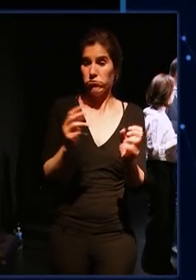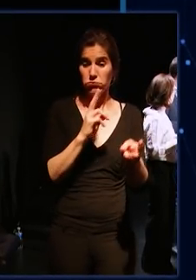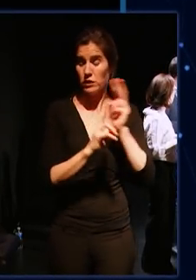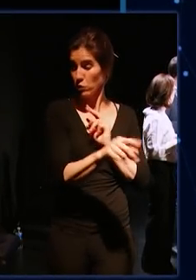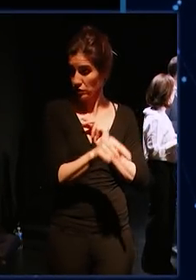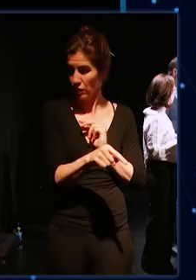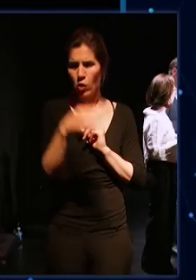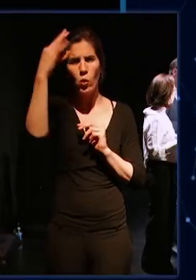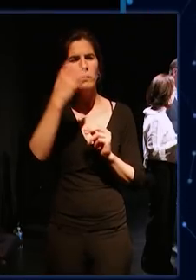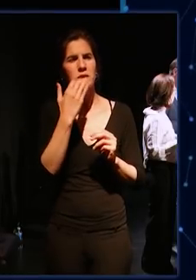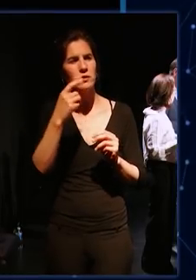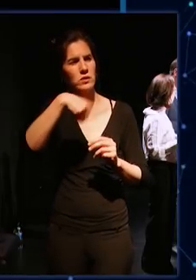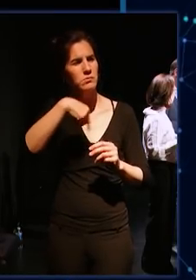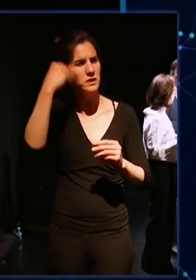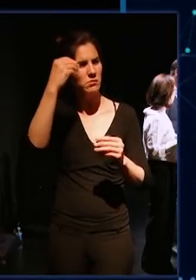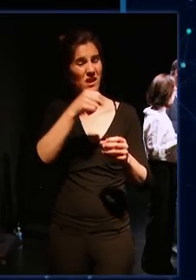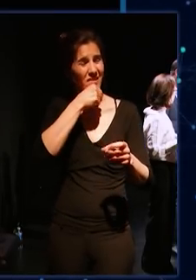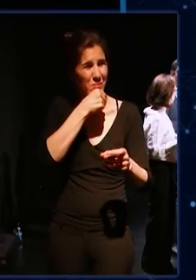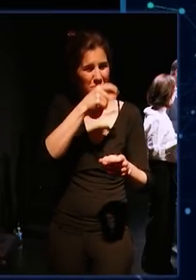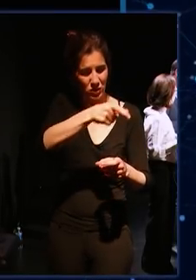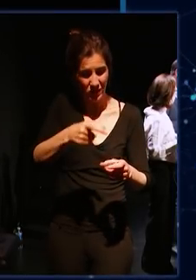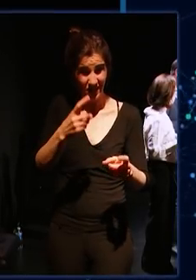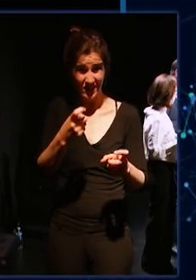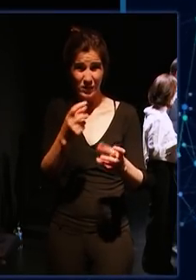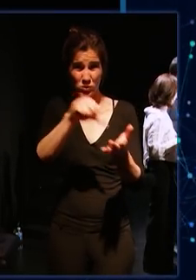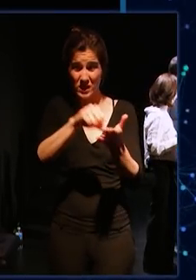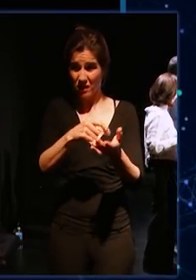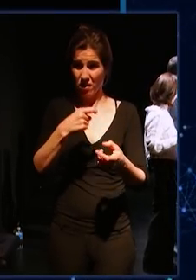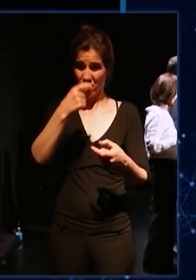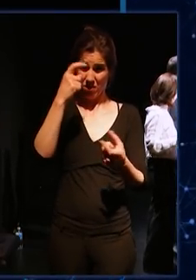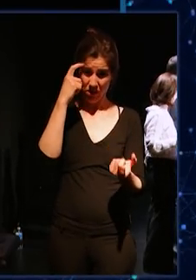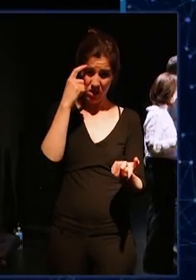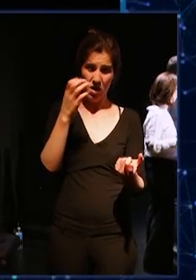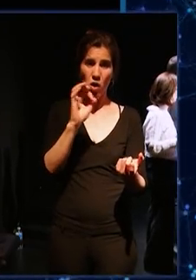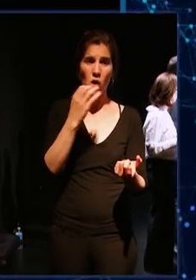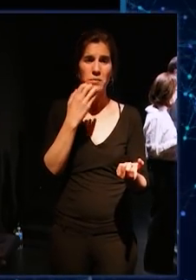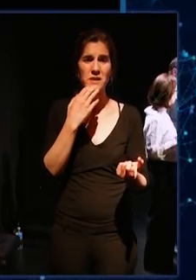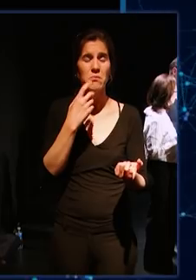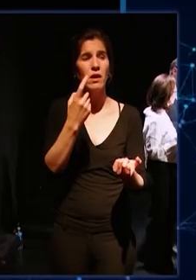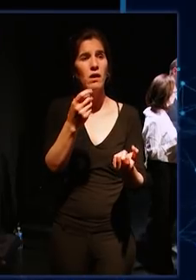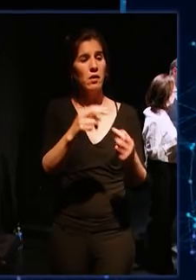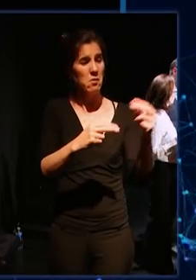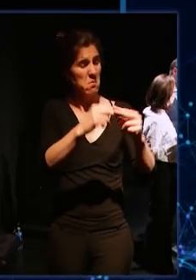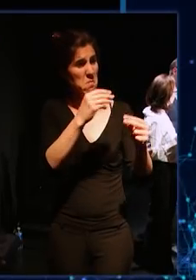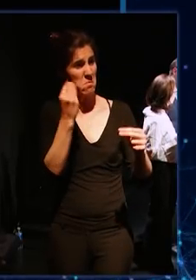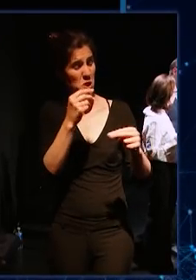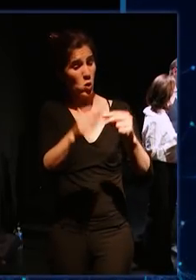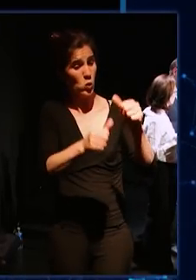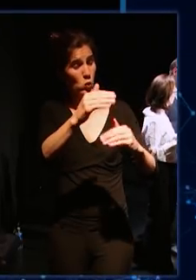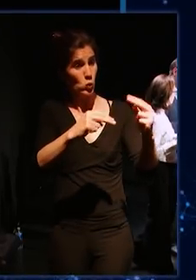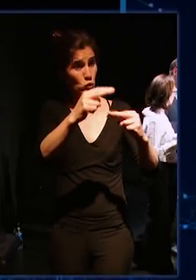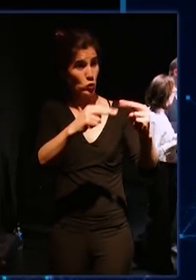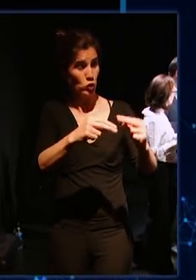el centre de dia que és tan necessari per a la gent gran i també possiblement la construcció d'un centre geràtic. Per què no estudiem